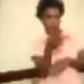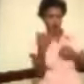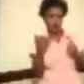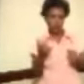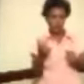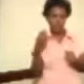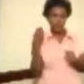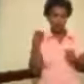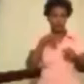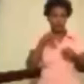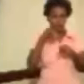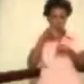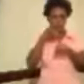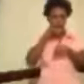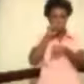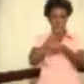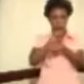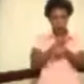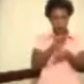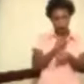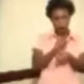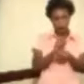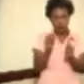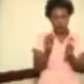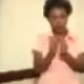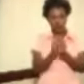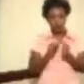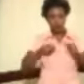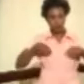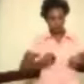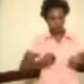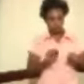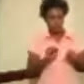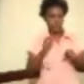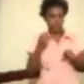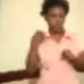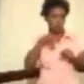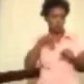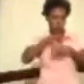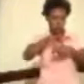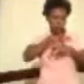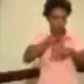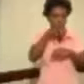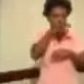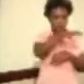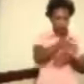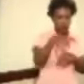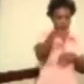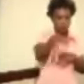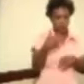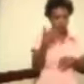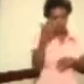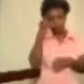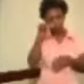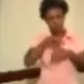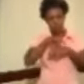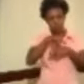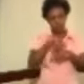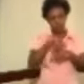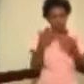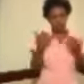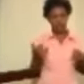Rwanda réussit deux bagailles. Il réussit une démocratisation, et en particulier, nous allons comprendre comme sensible à cela,